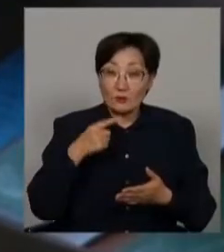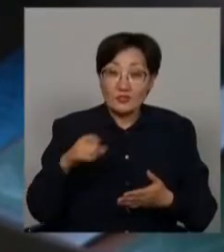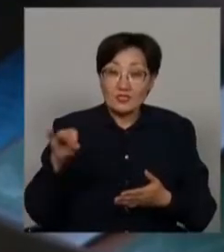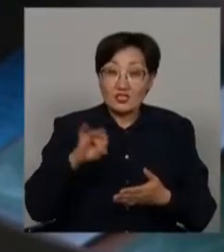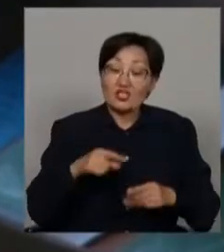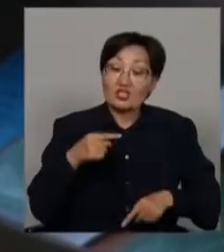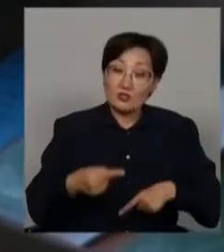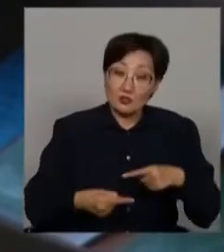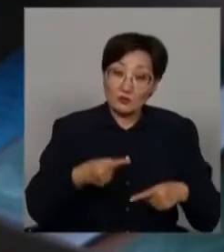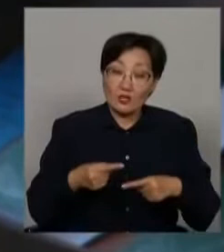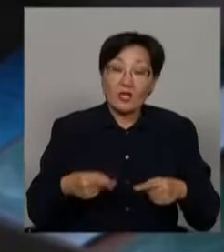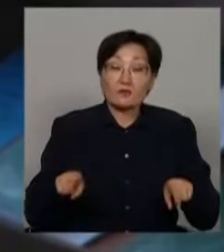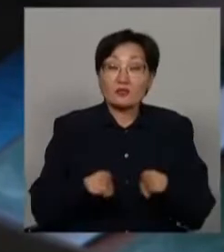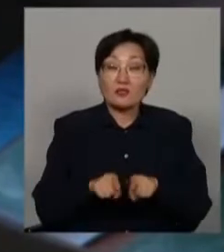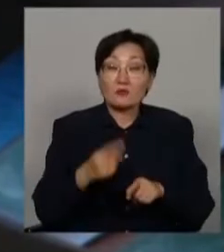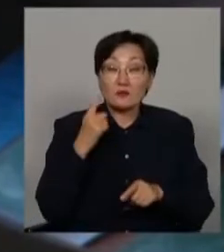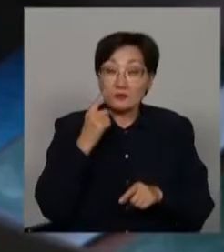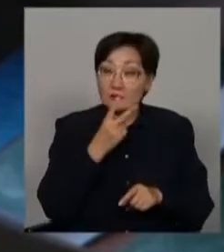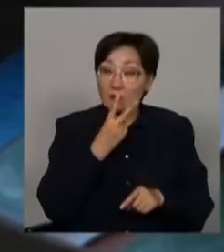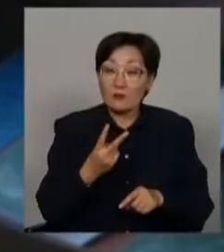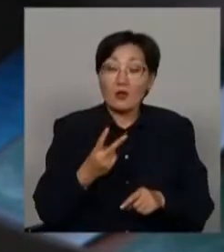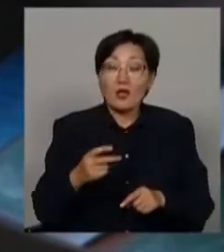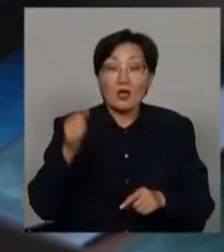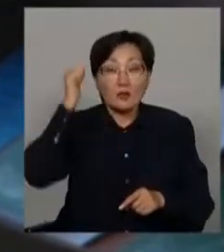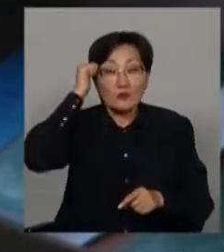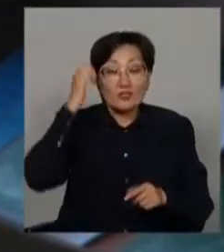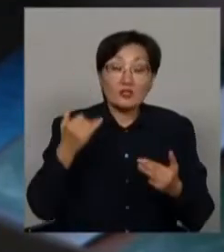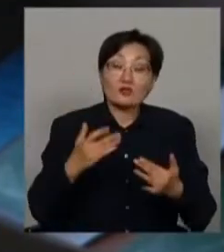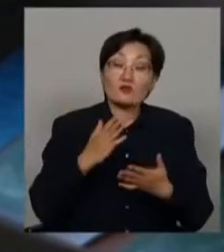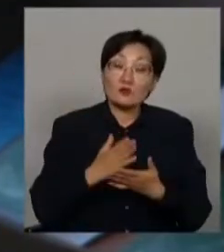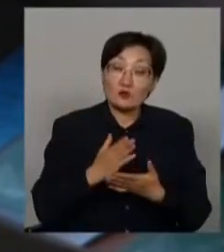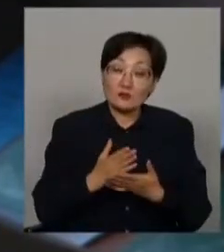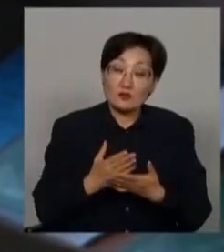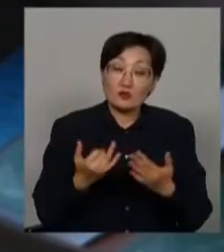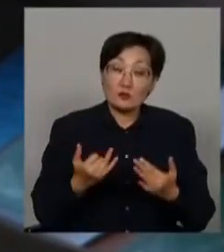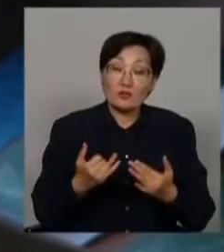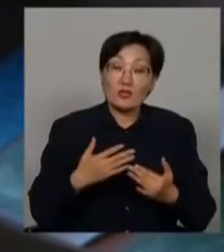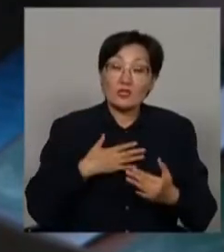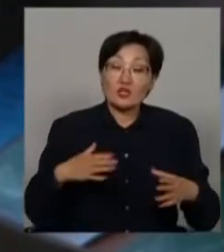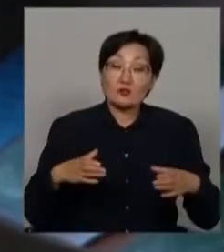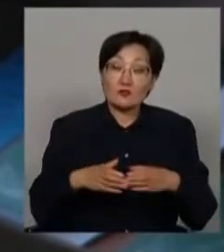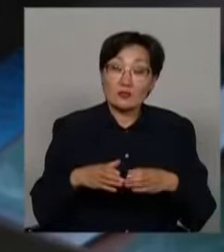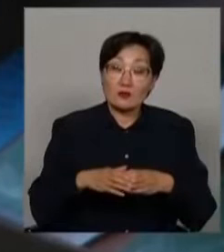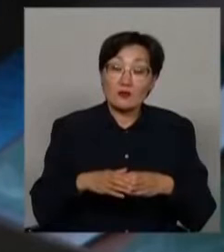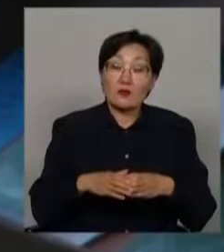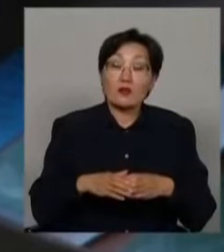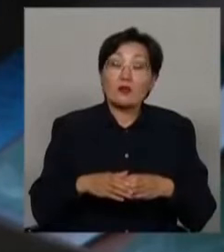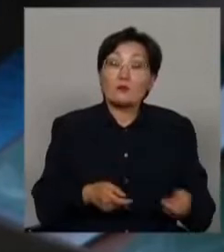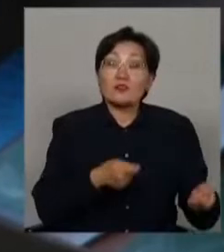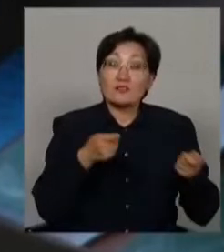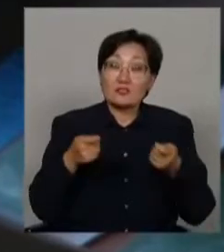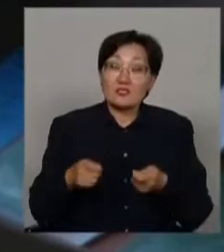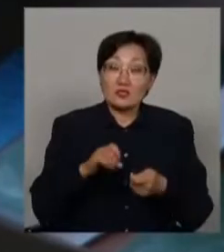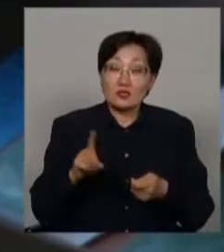исторической традиции, а также визуальных артефактов, которые на сегодняшний день нашей командой востоковедов привезено